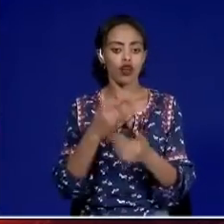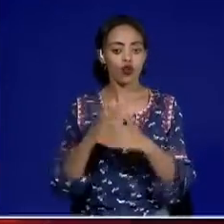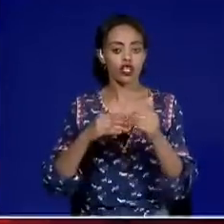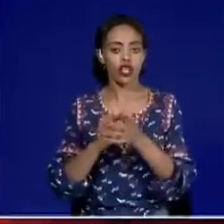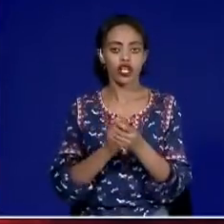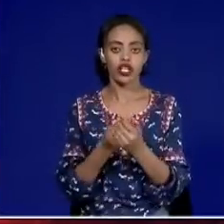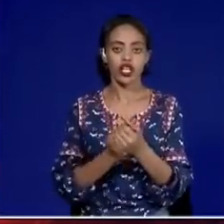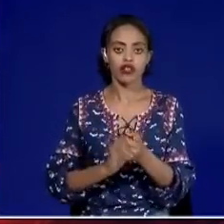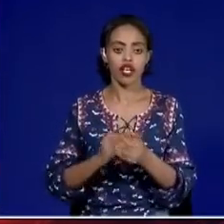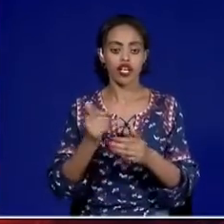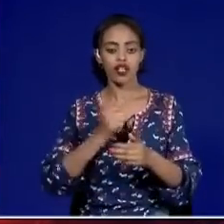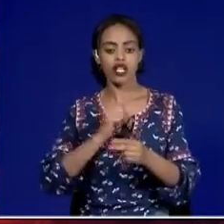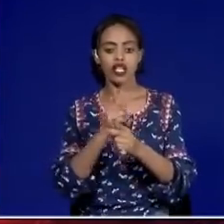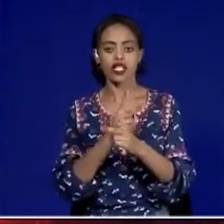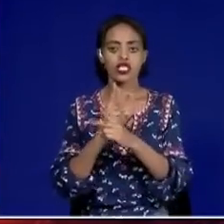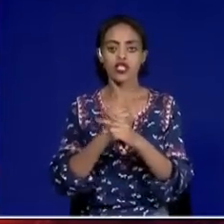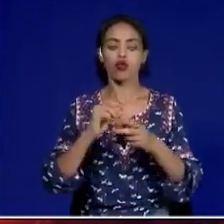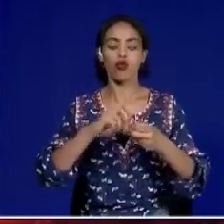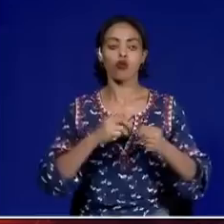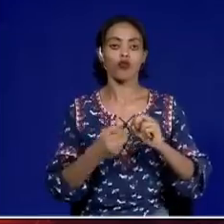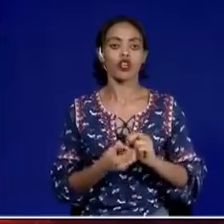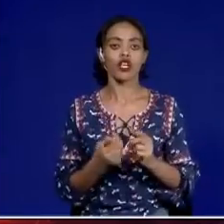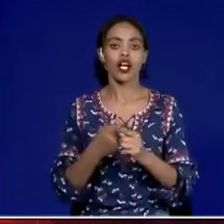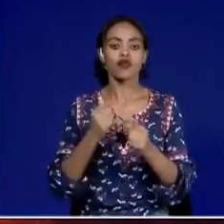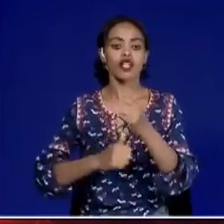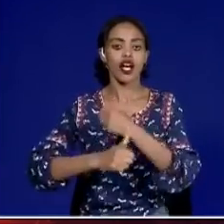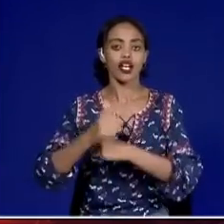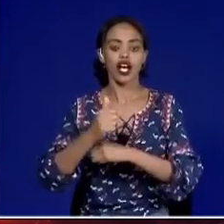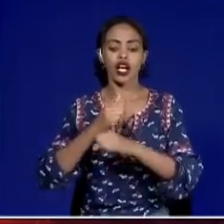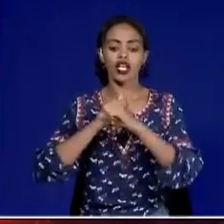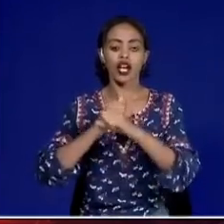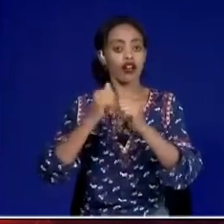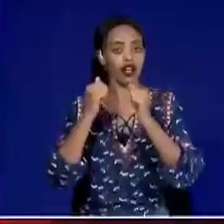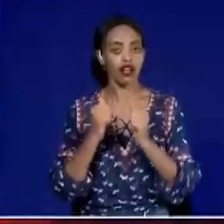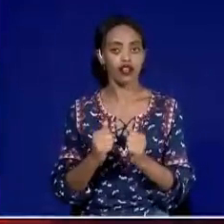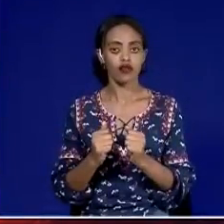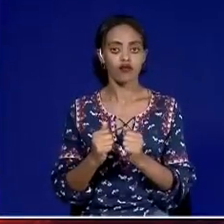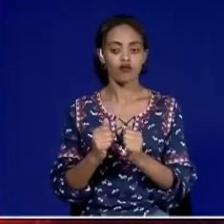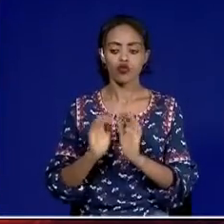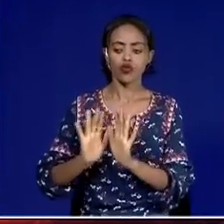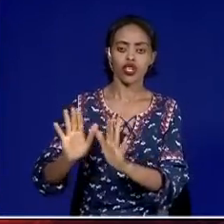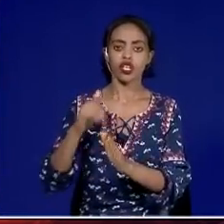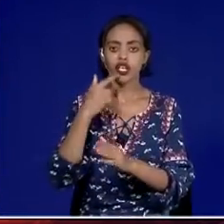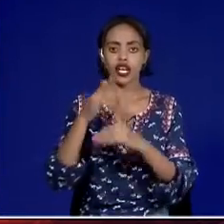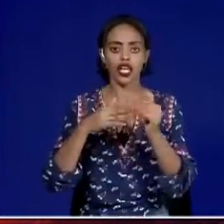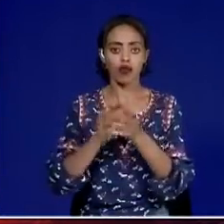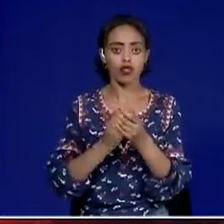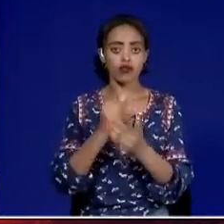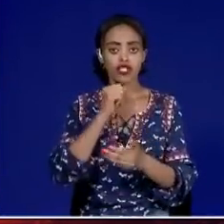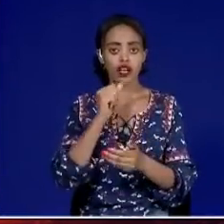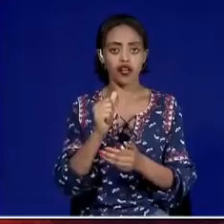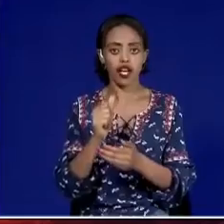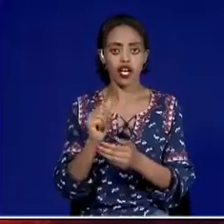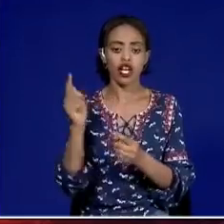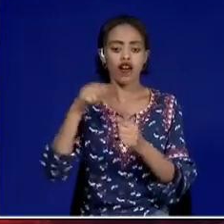እንዳተሓፀብና ነፍስናን ቤተሰብናን ወገናን ካብዚ ሓደጋ ክንከላኸል እንዳኸኣልና ሸለል ኢልና ኢድና ብዘይምሕፃብና ናብ